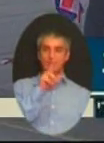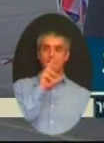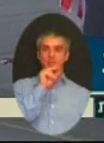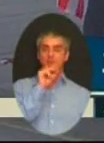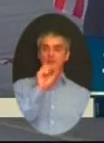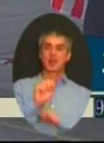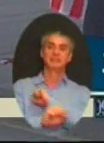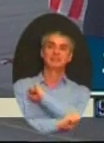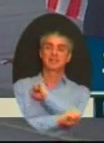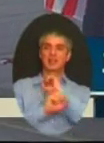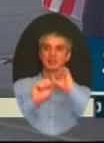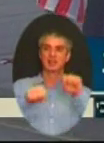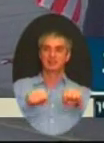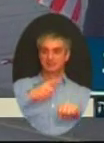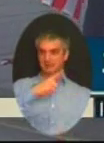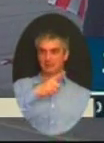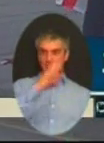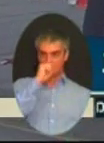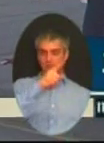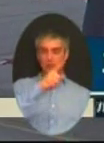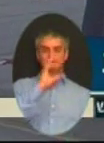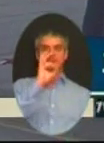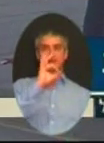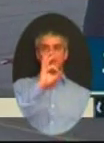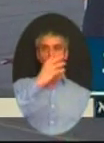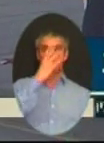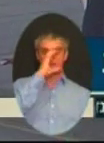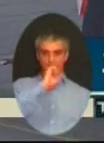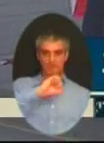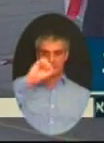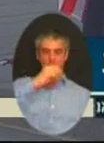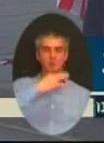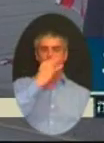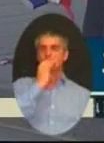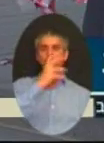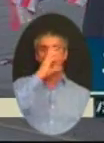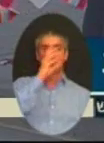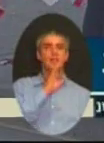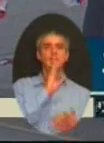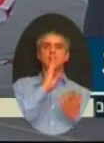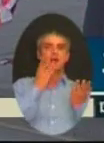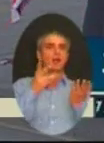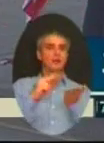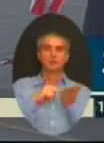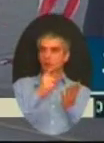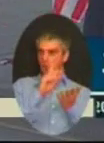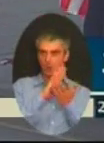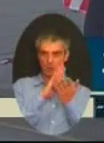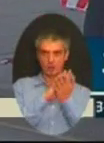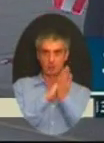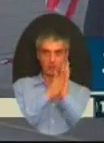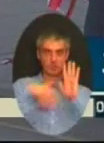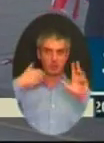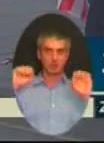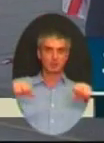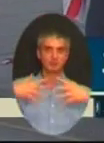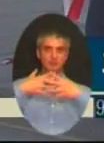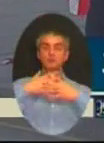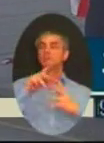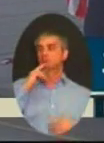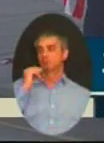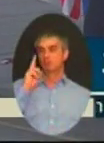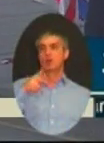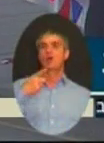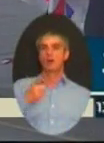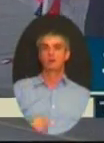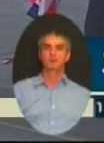מאחר שמדברים על סגן נשיא רפובליקני, שהסמל שלהם הוא פיל, אני אשאל על הפיל בחדר. הוא יכול להפוך לנשיא ארצות הברית.